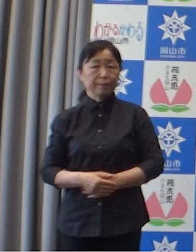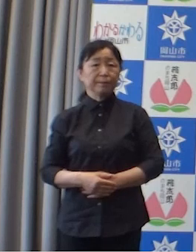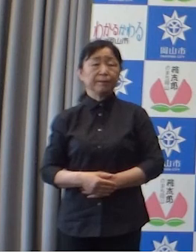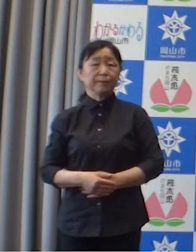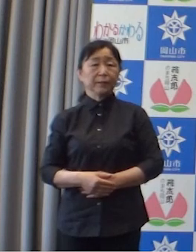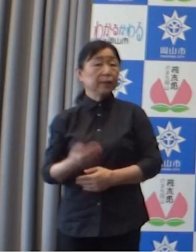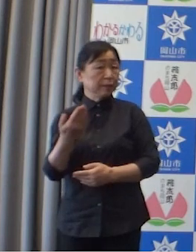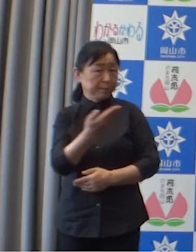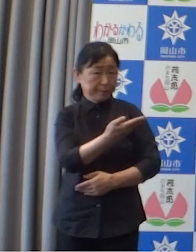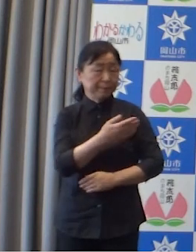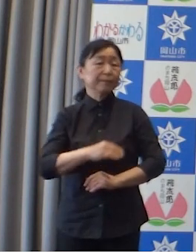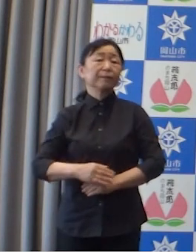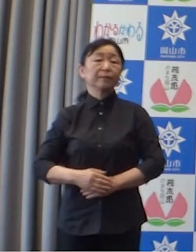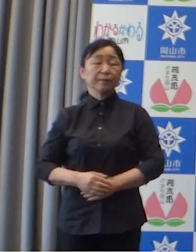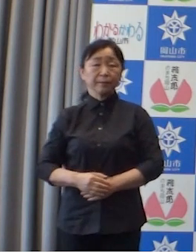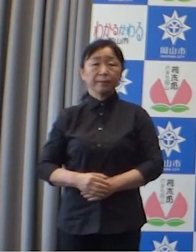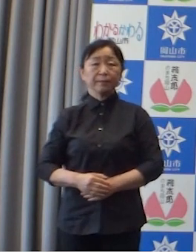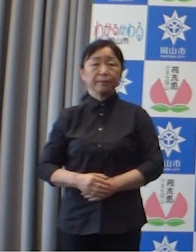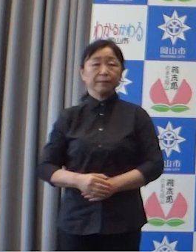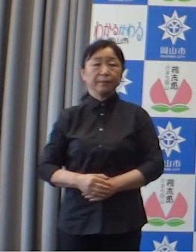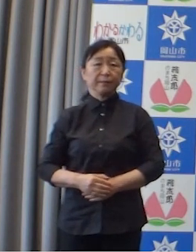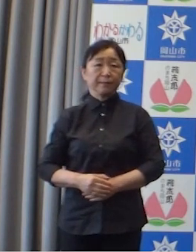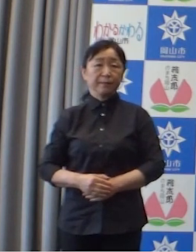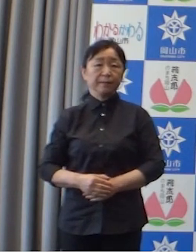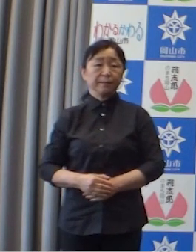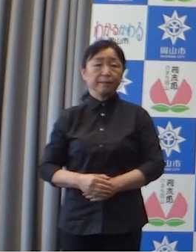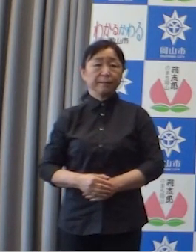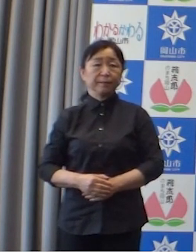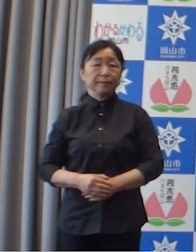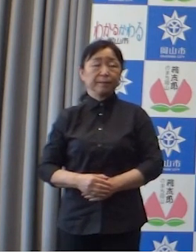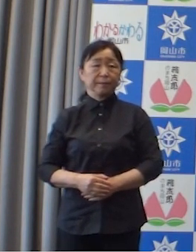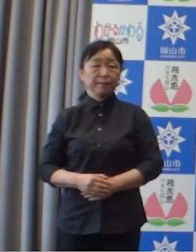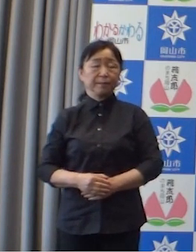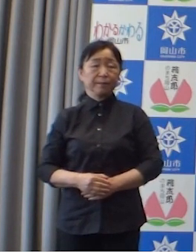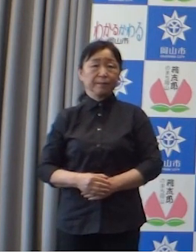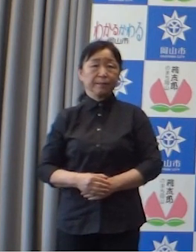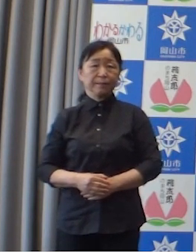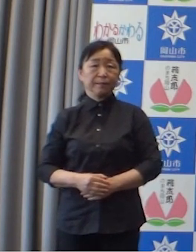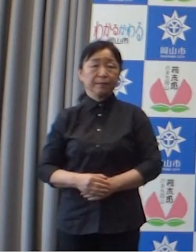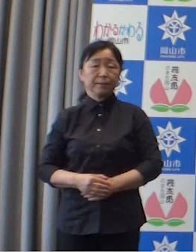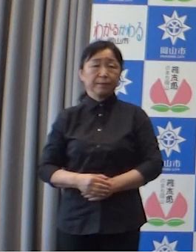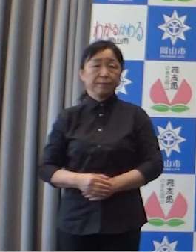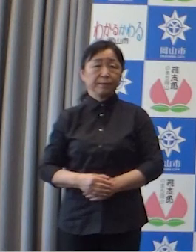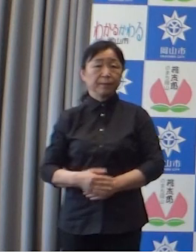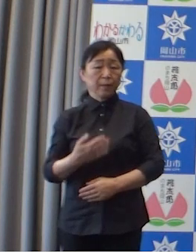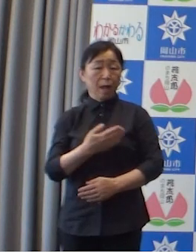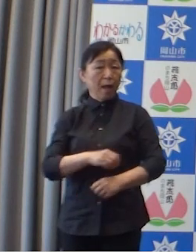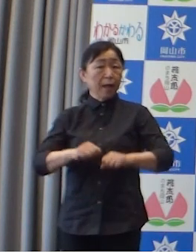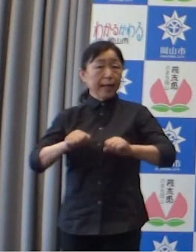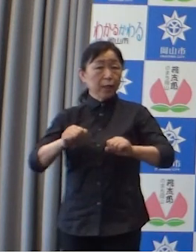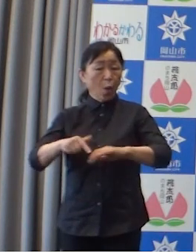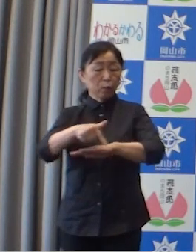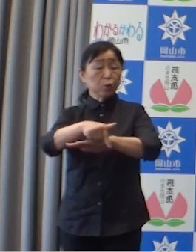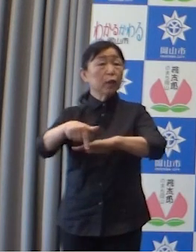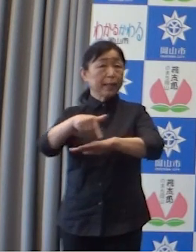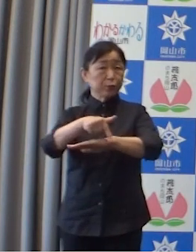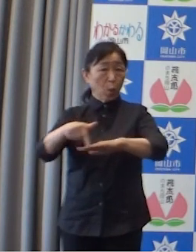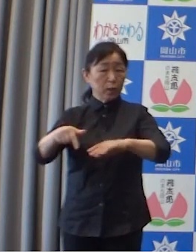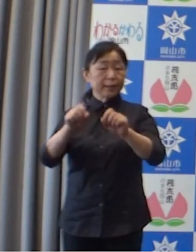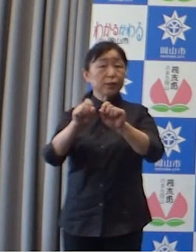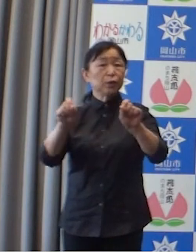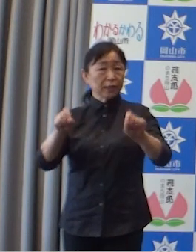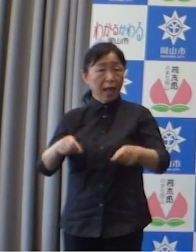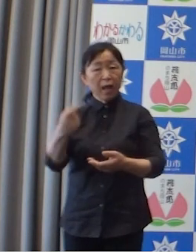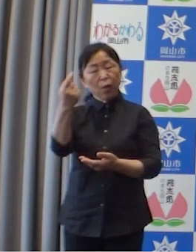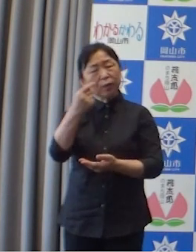産経新聞三宅です。おはようございます。 はい、おはようございます。 私からは健康プロジェクトの関係で